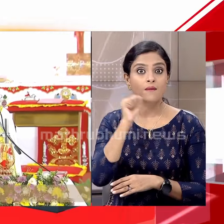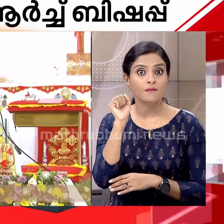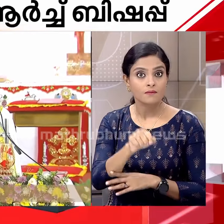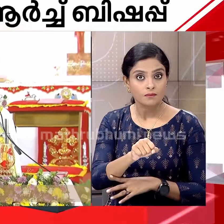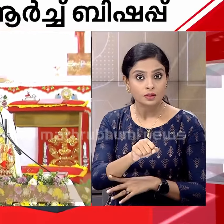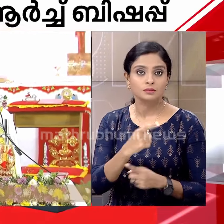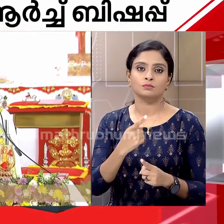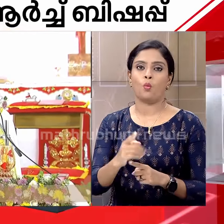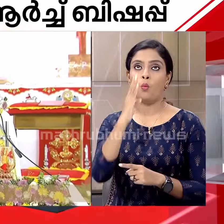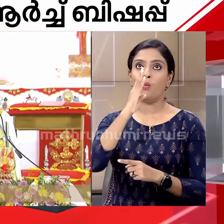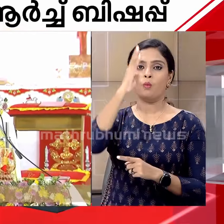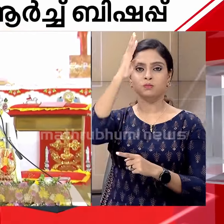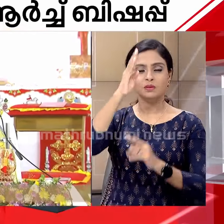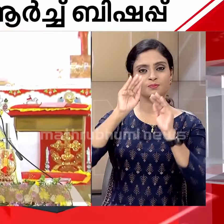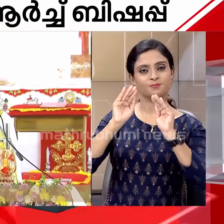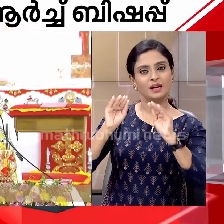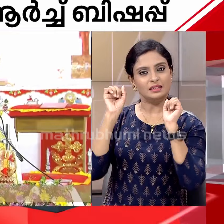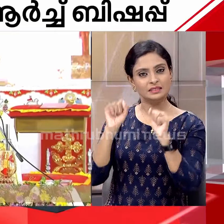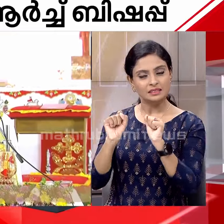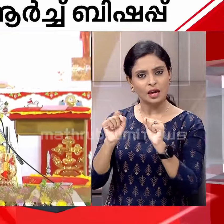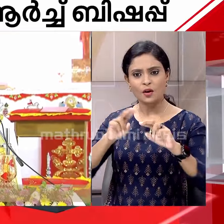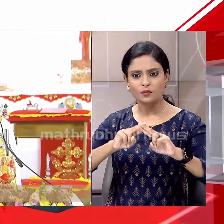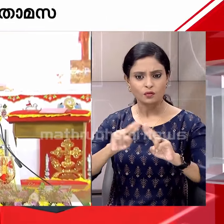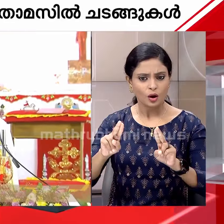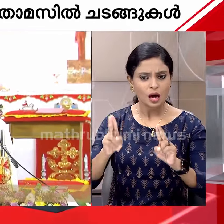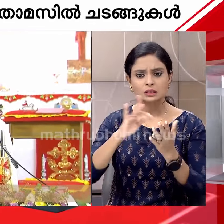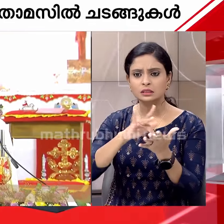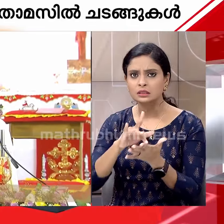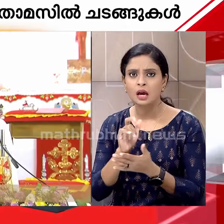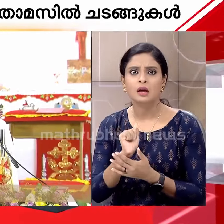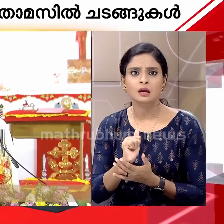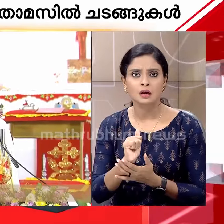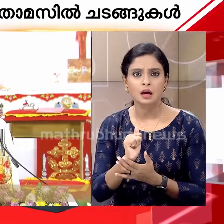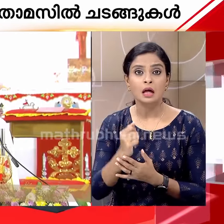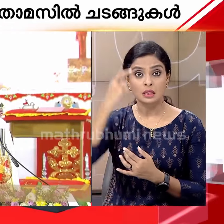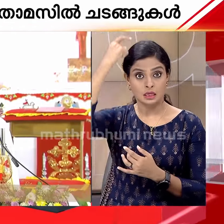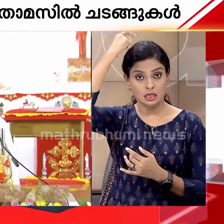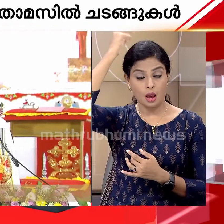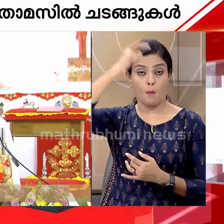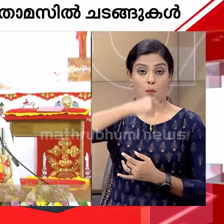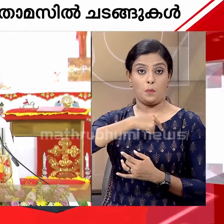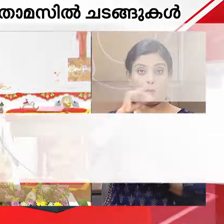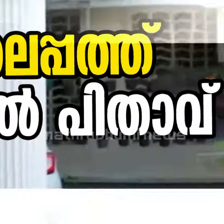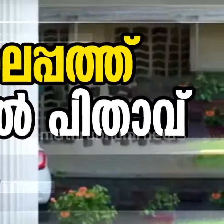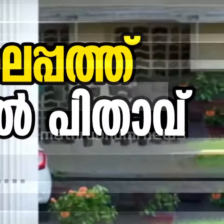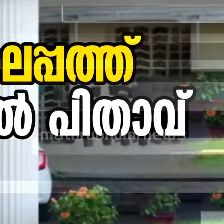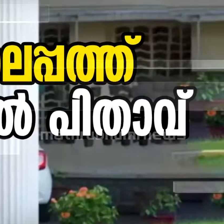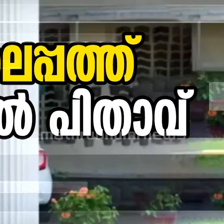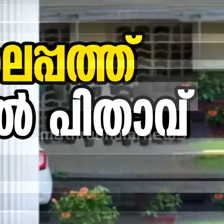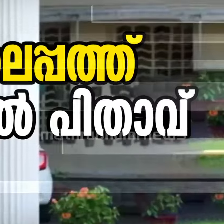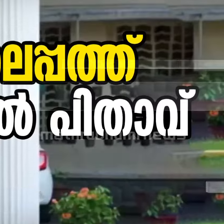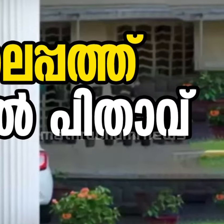അത് ആത്മീയതയാണ്. മനസ്സിലാണ് ഇതൊക്കെ ഉണ്ടാകേണ്ടത്. മനസ്സിൽ ആത്മീയമായും ധാർമ്മികമായും